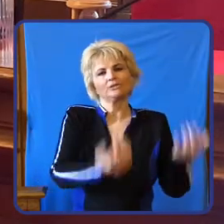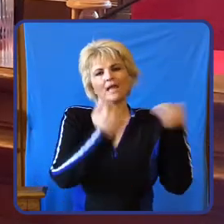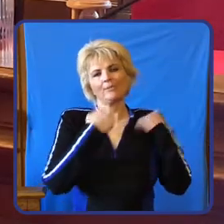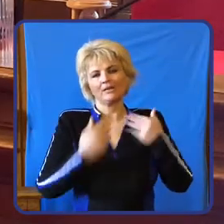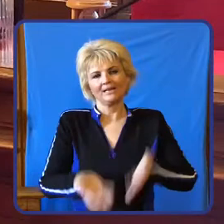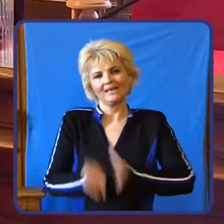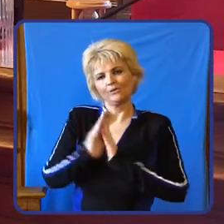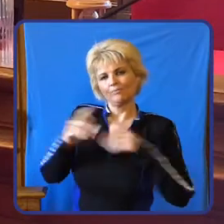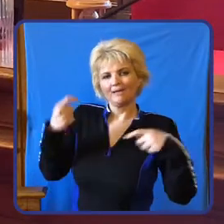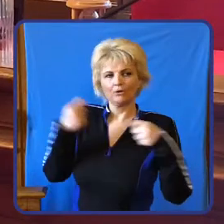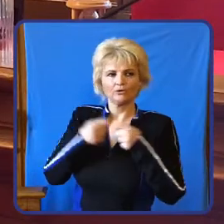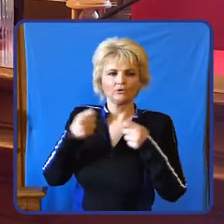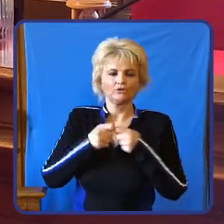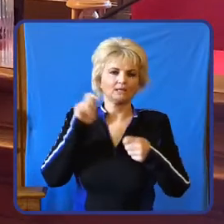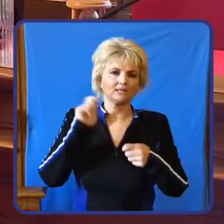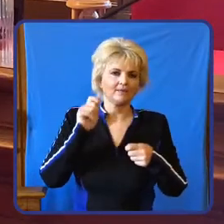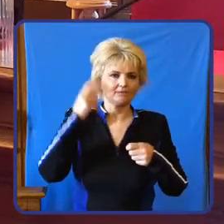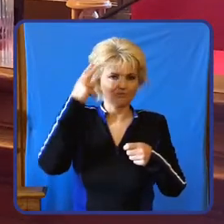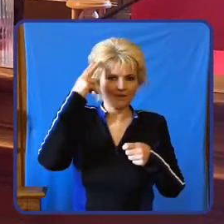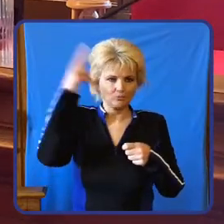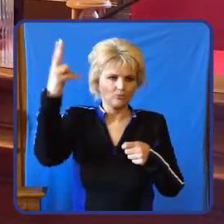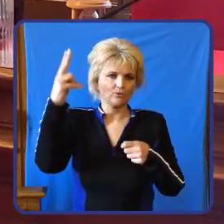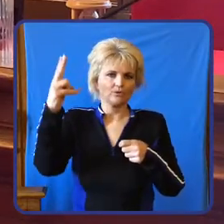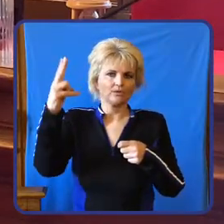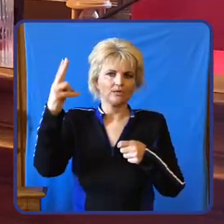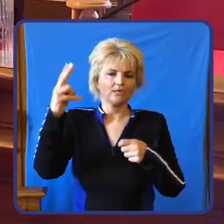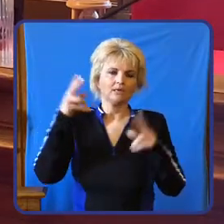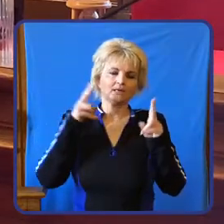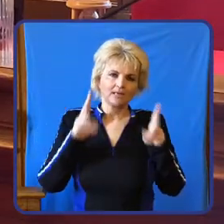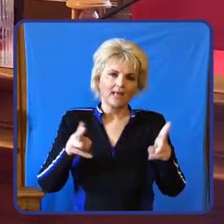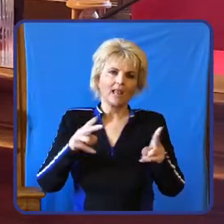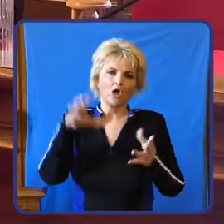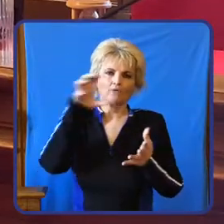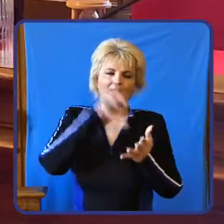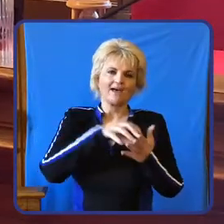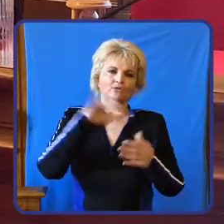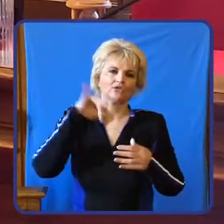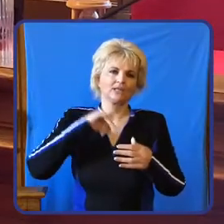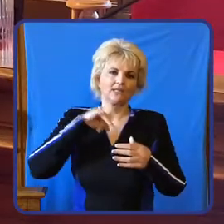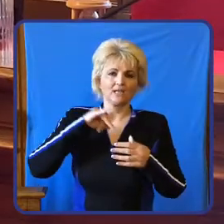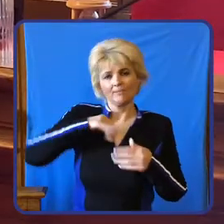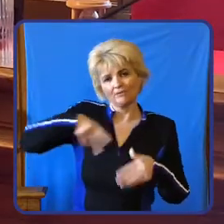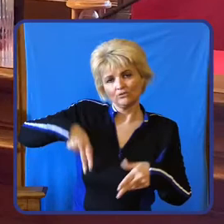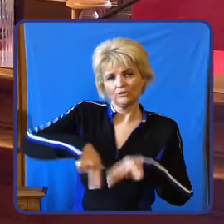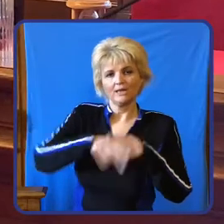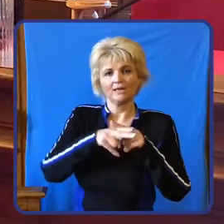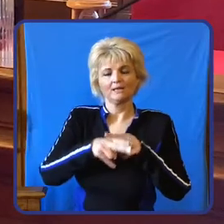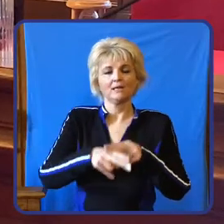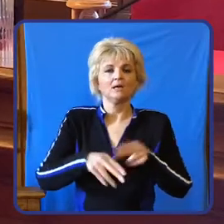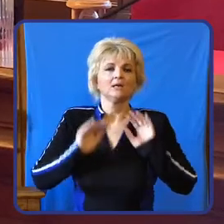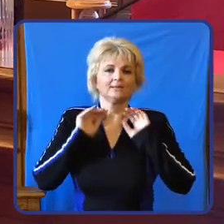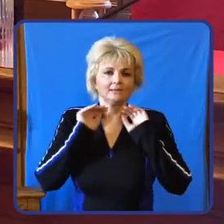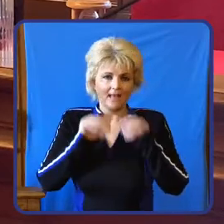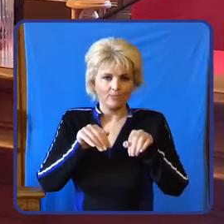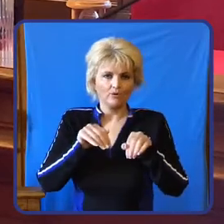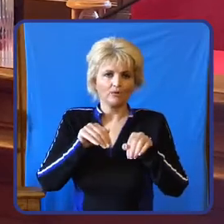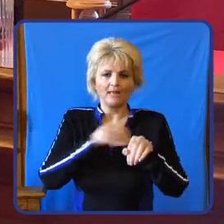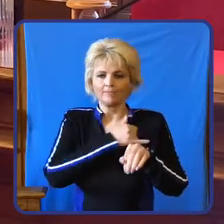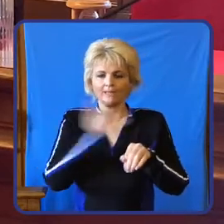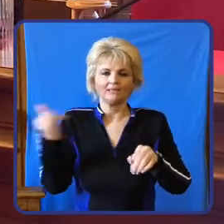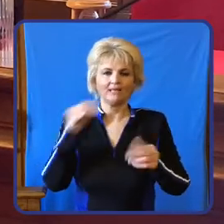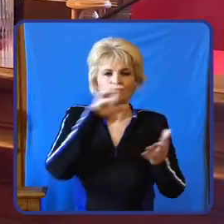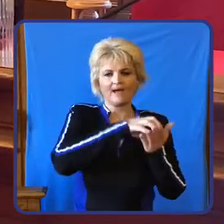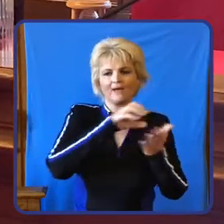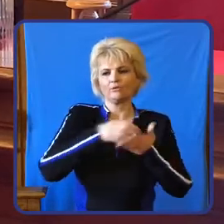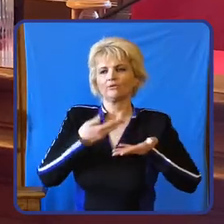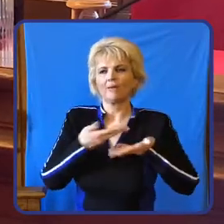kérjük meg közösen képviselő urat, hogy járjon közbe a város érdekében, hogy ezt a támogatást, amit minden város